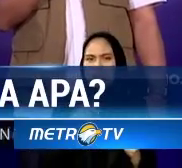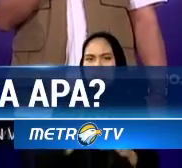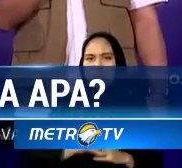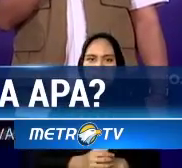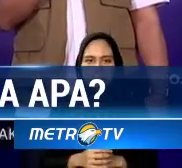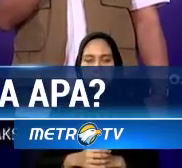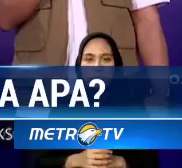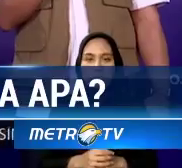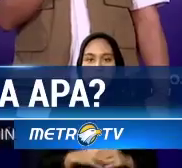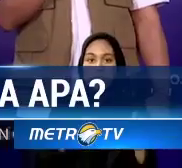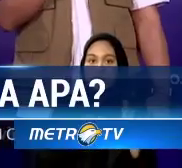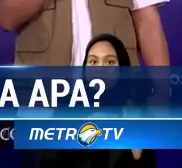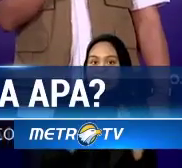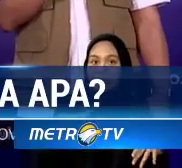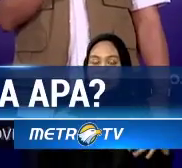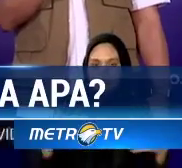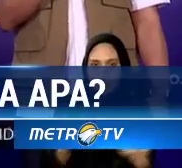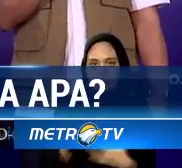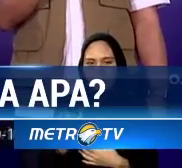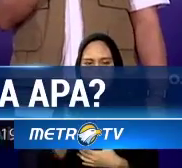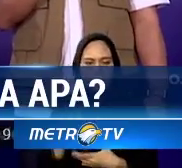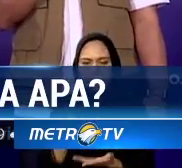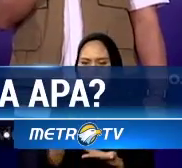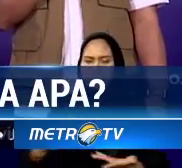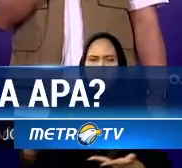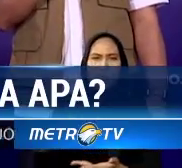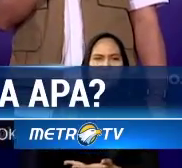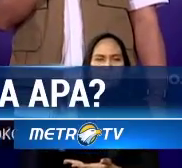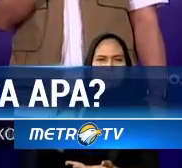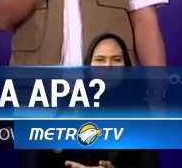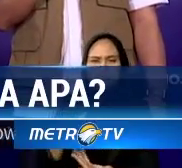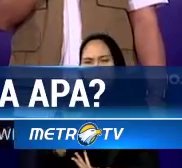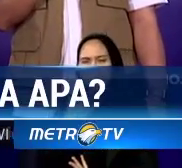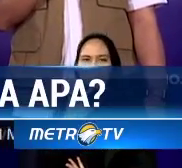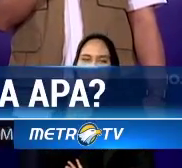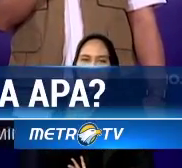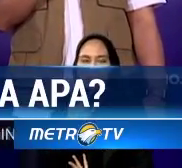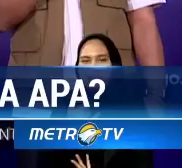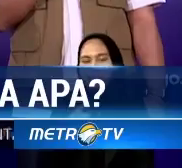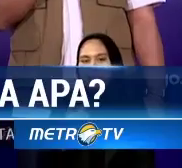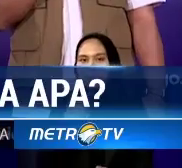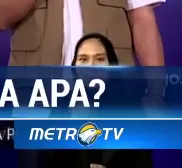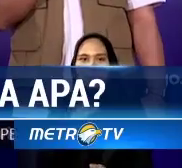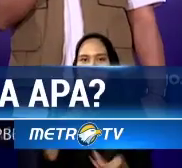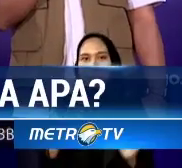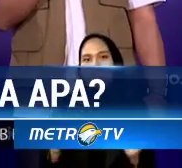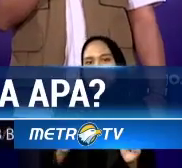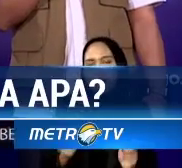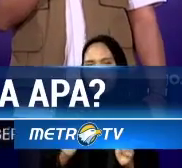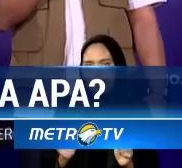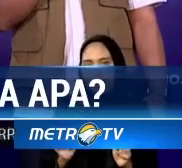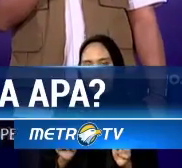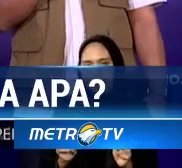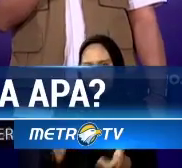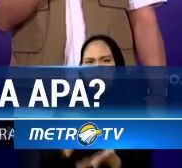bahwa beberapa daerah masih merasa nyaman dalam kondisi ini, padahal zona oranye ini juga daerah